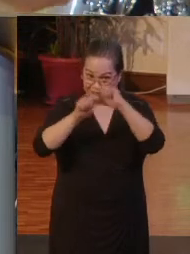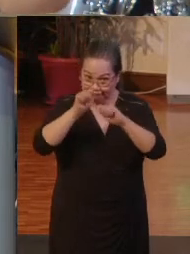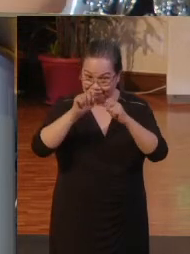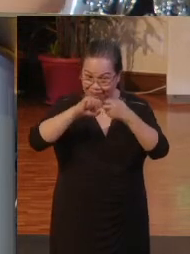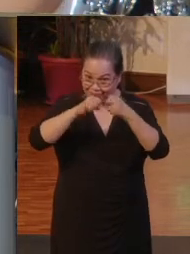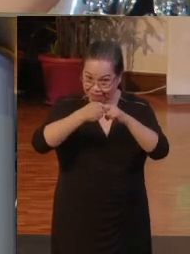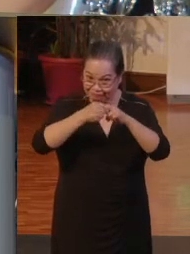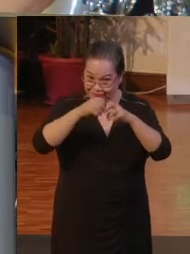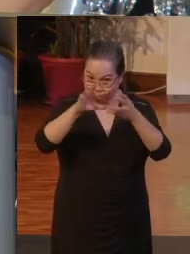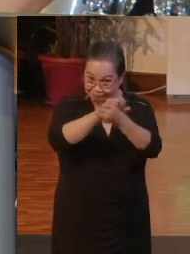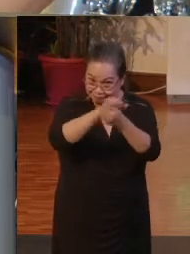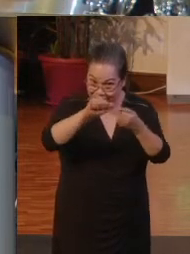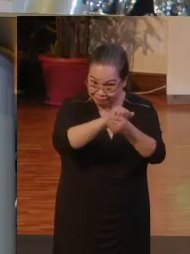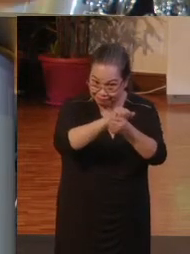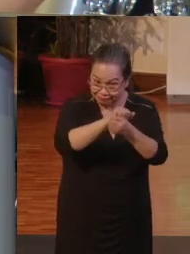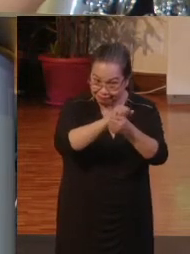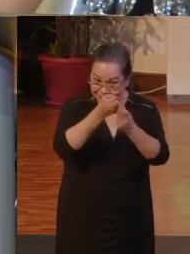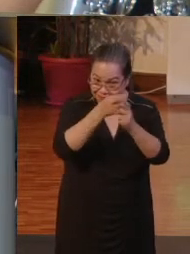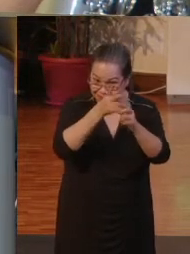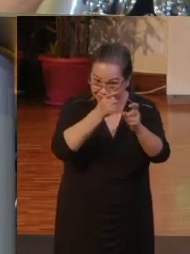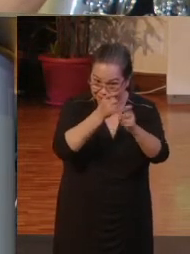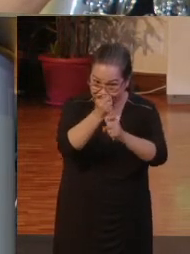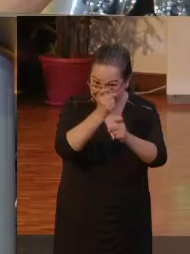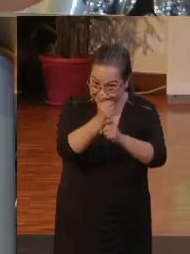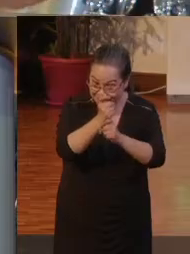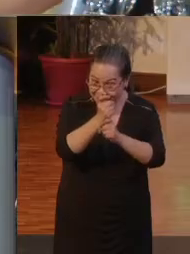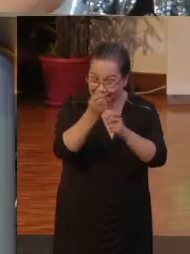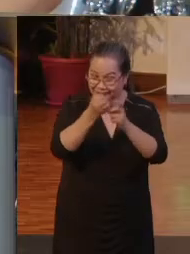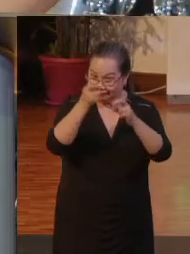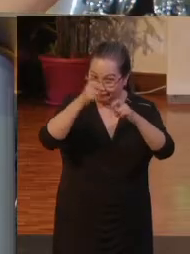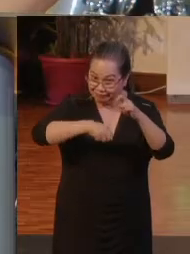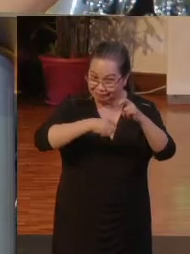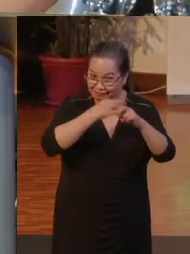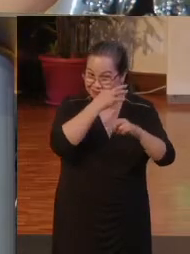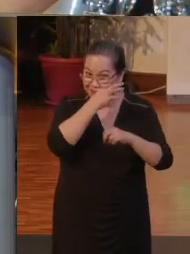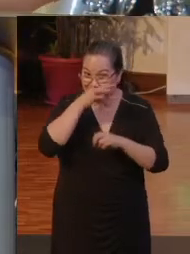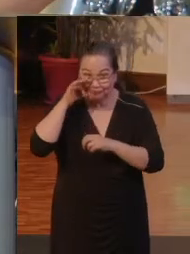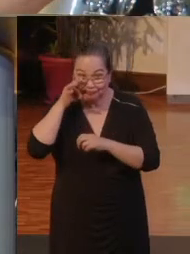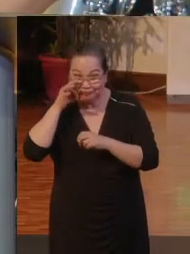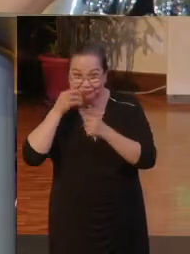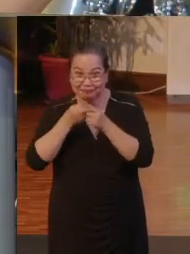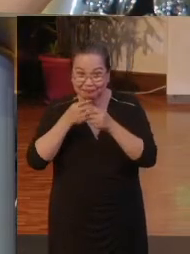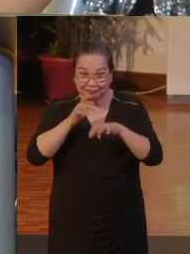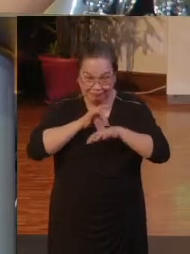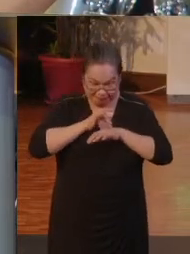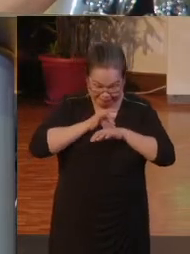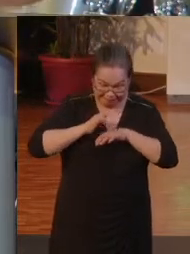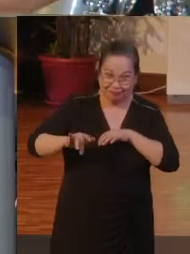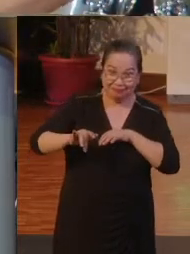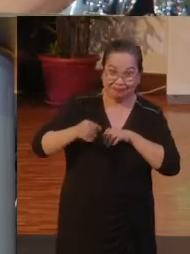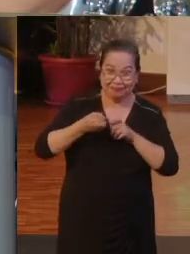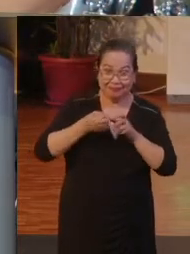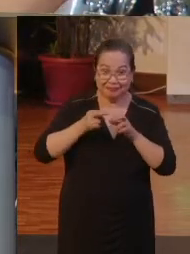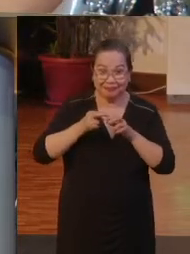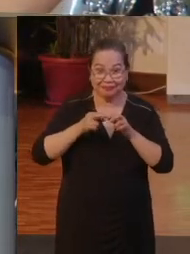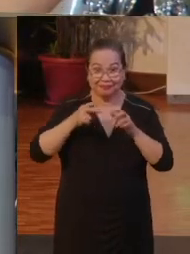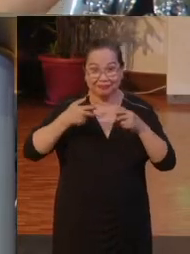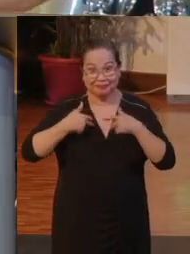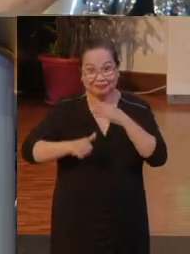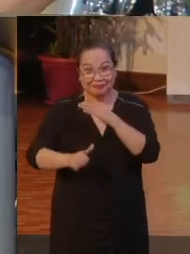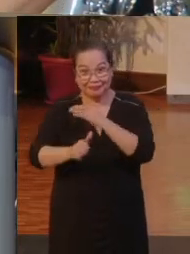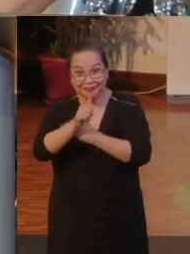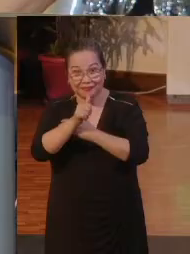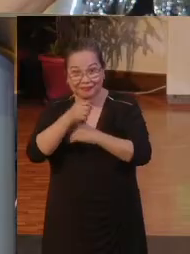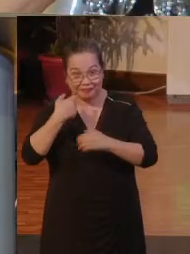or distress or persecution or famine or nakedness or danger